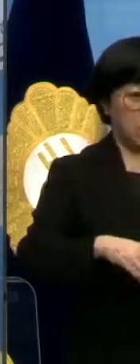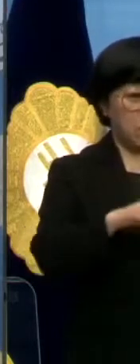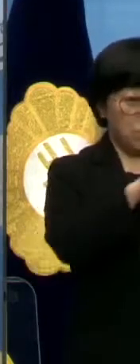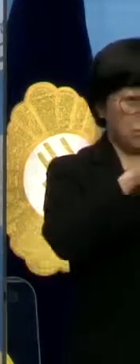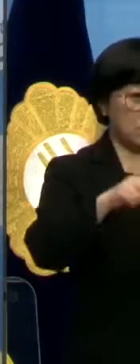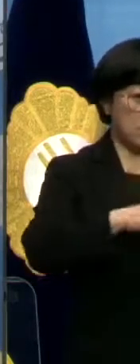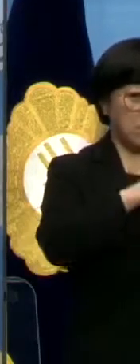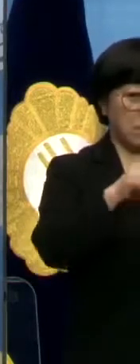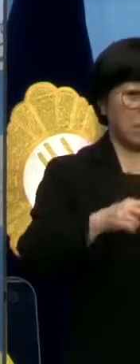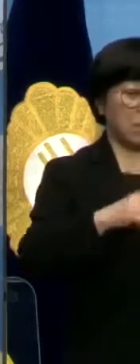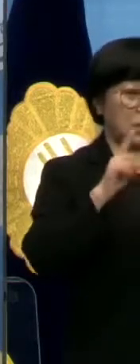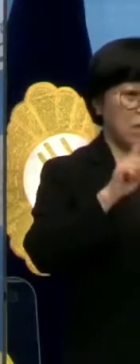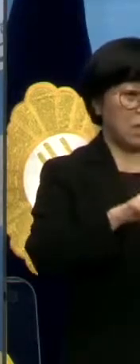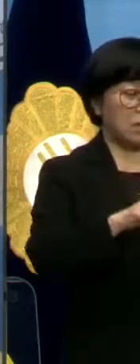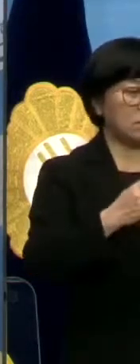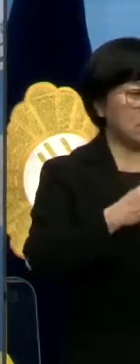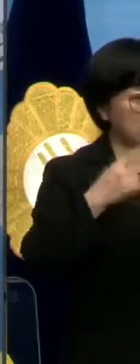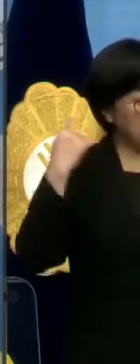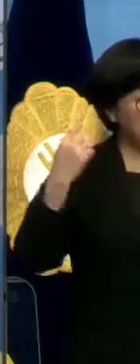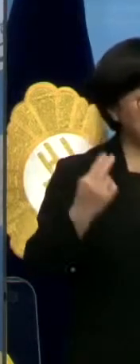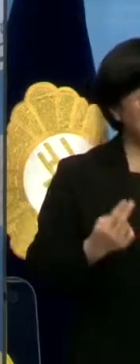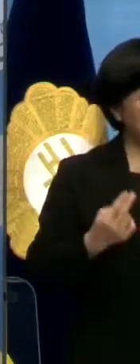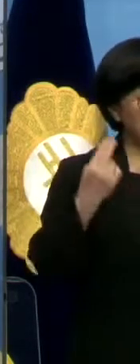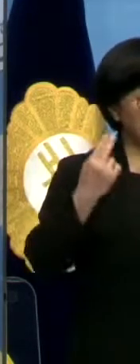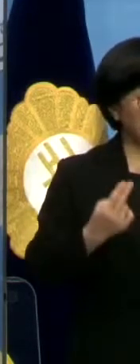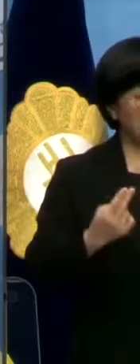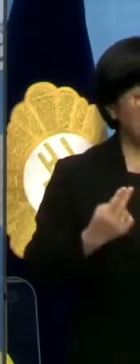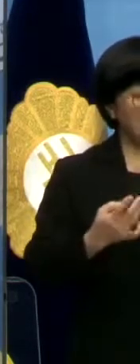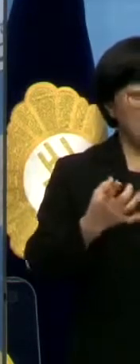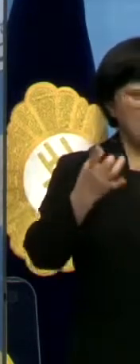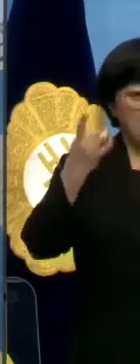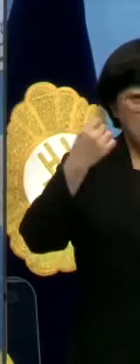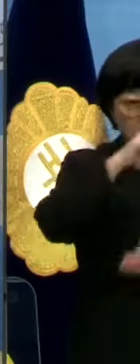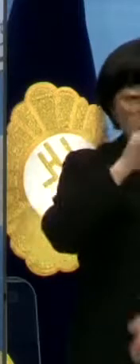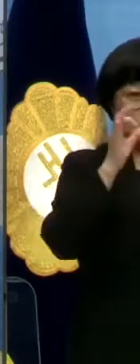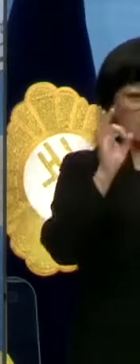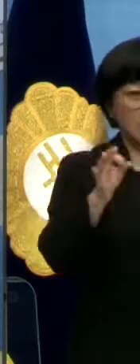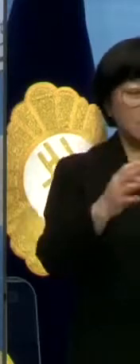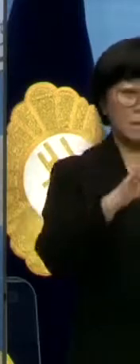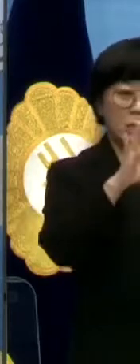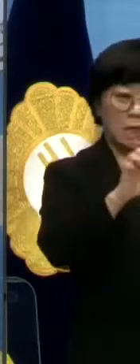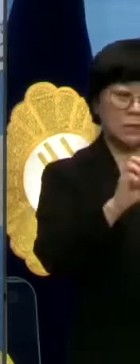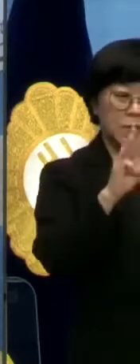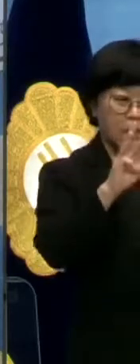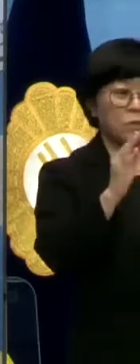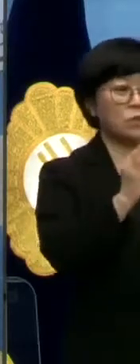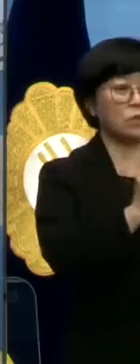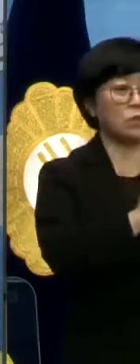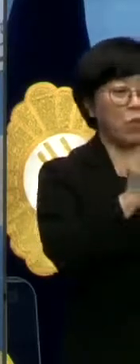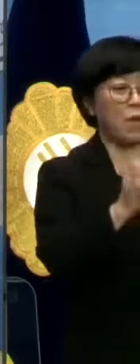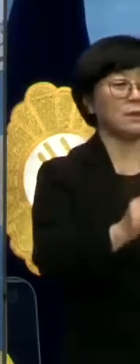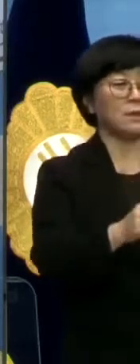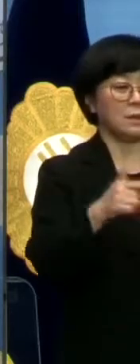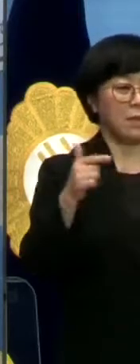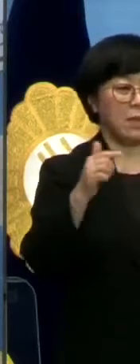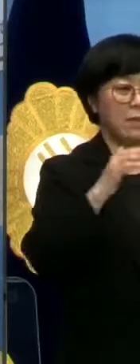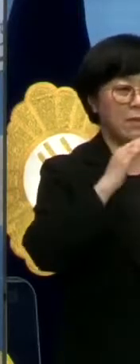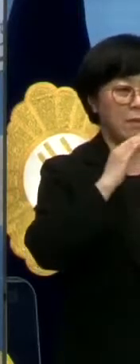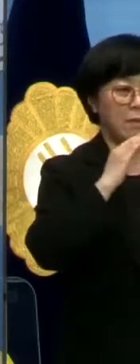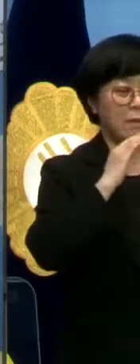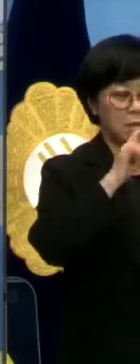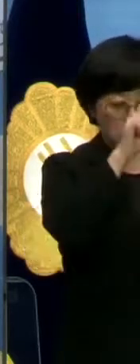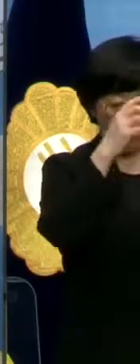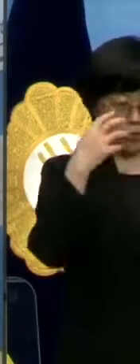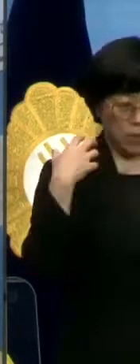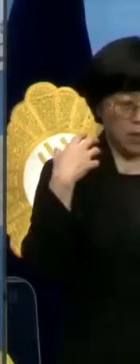코로나 상황에서도 지난해에 비해 본예산은 약 43조가 증가했지만